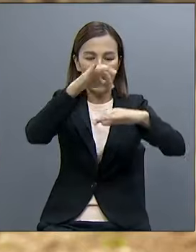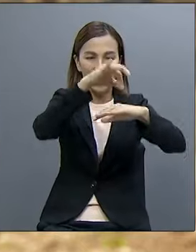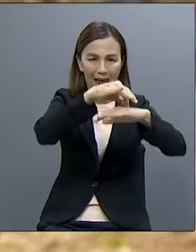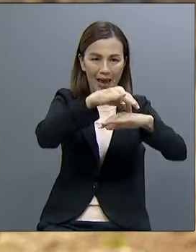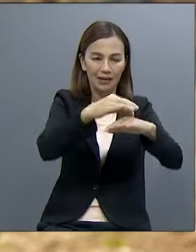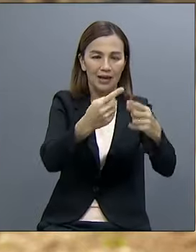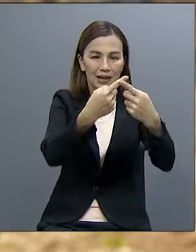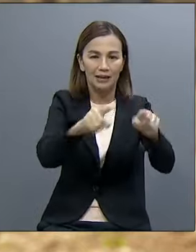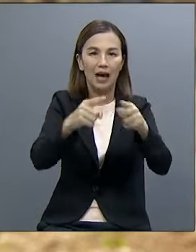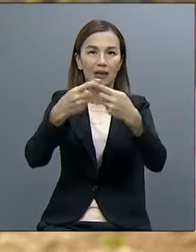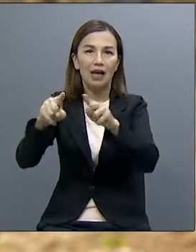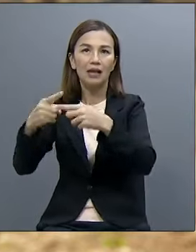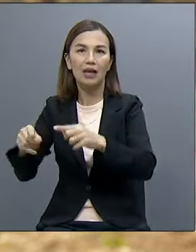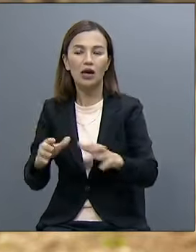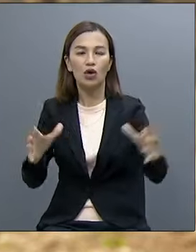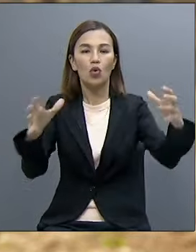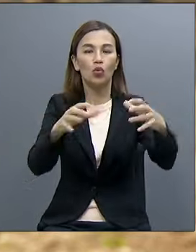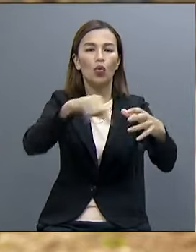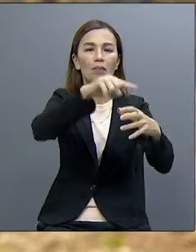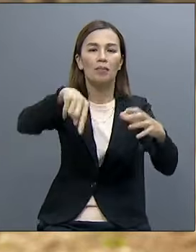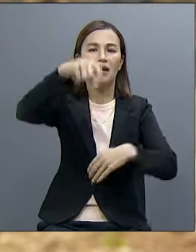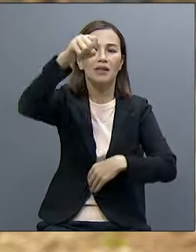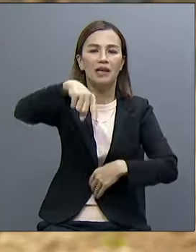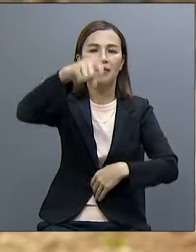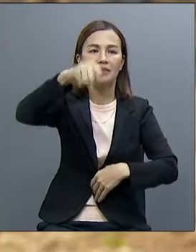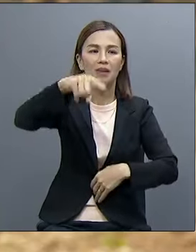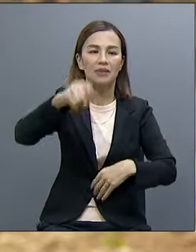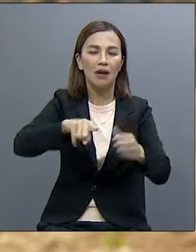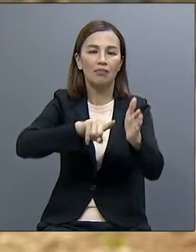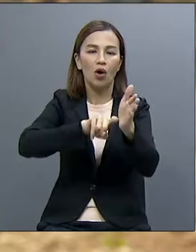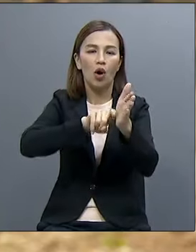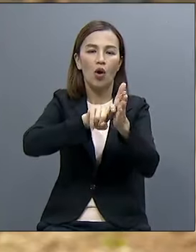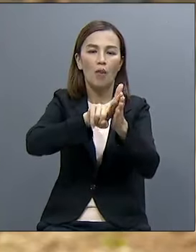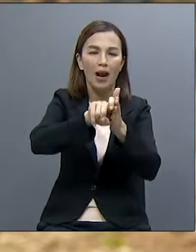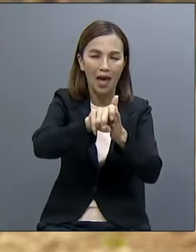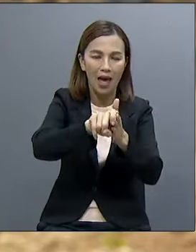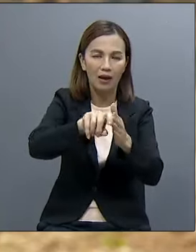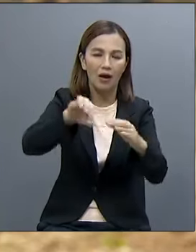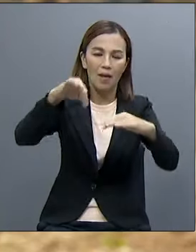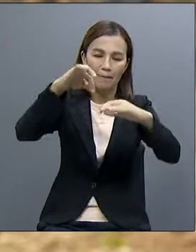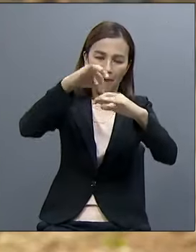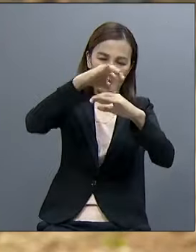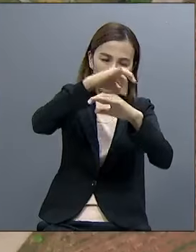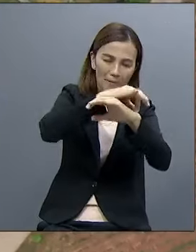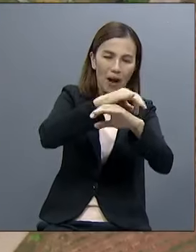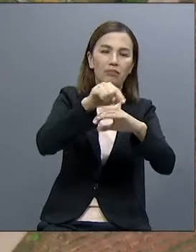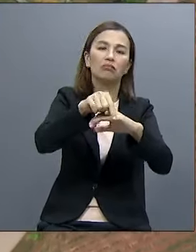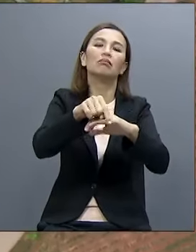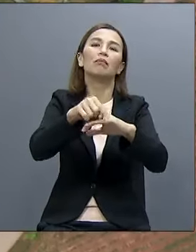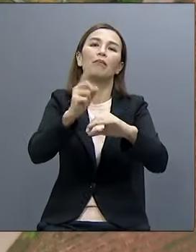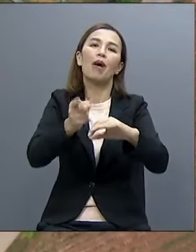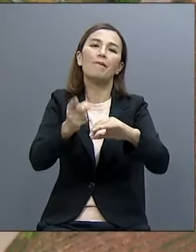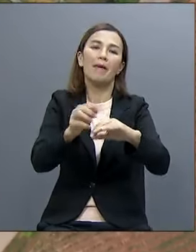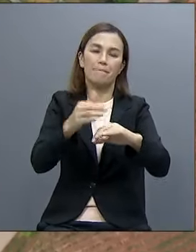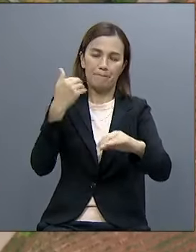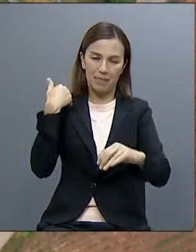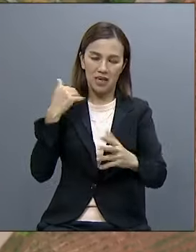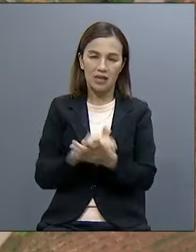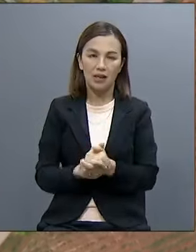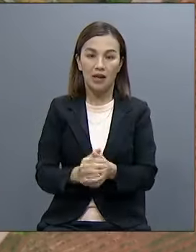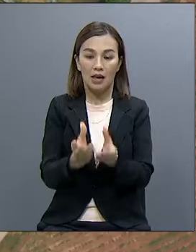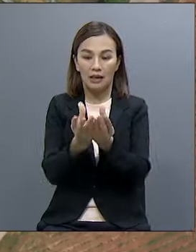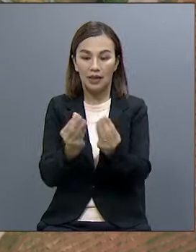ในพืชที่อยู่ในกลุ่มเดียวกันซ้ำๆการเกิดโรคสะสมโรคแมลงสะสมมันก็จะเกิดขึ้นเรามีการจัดสรรพื้น